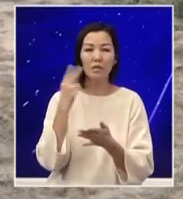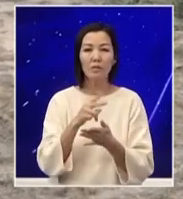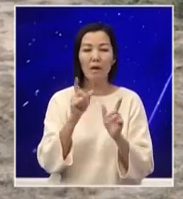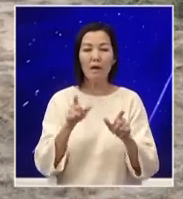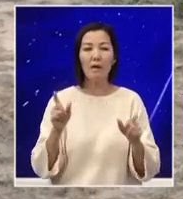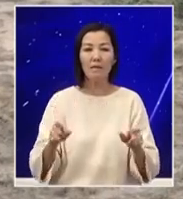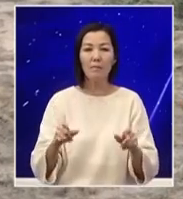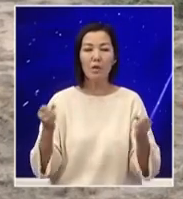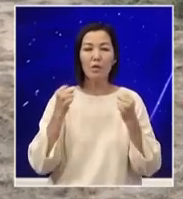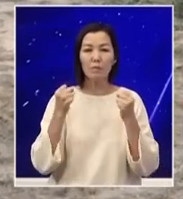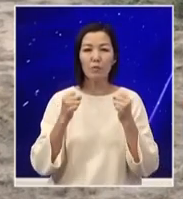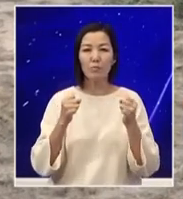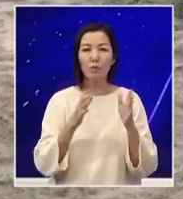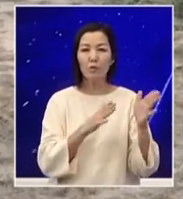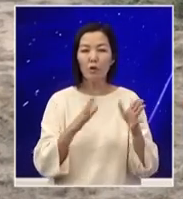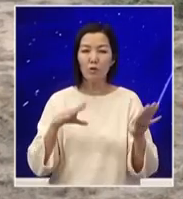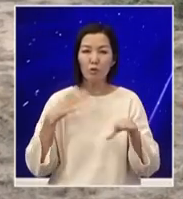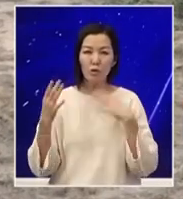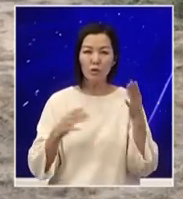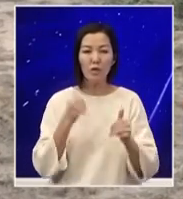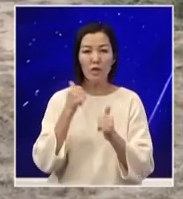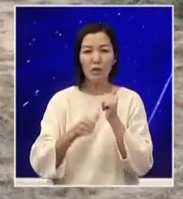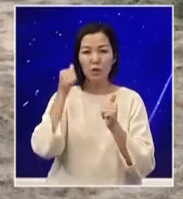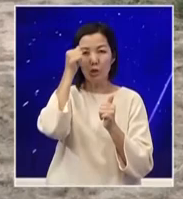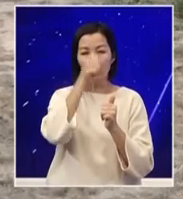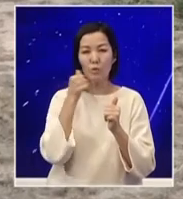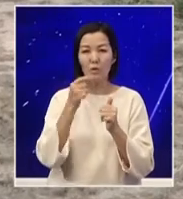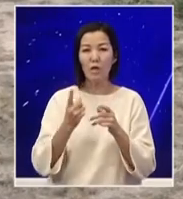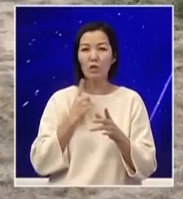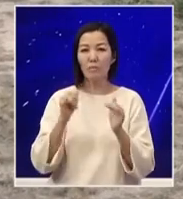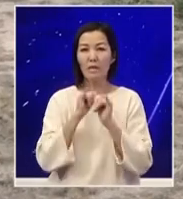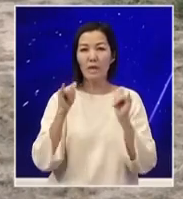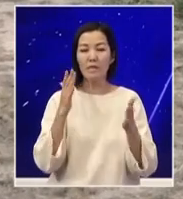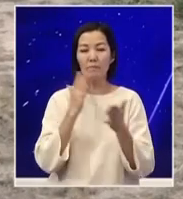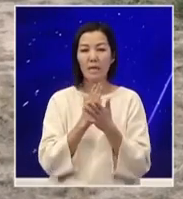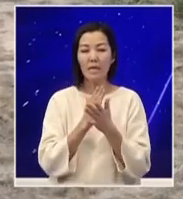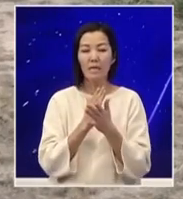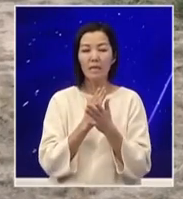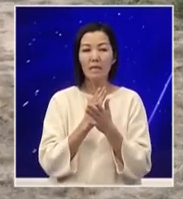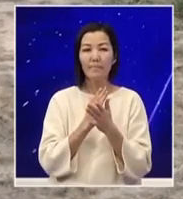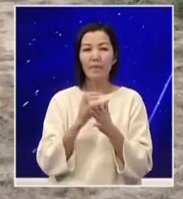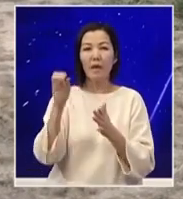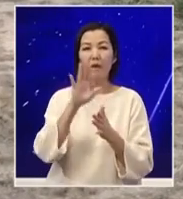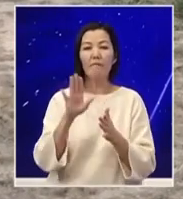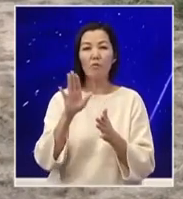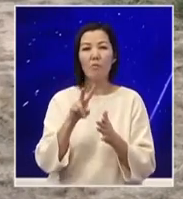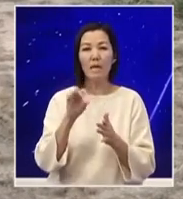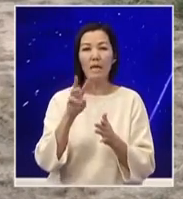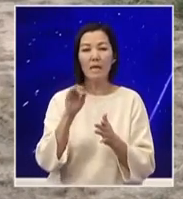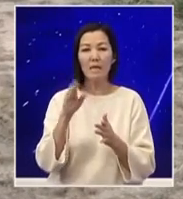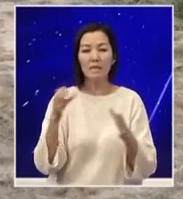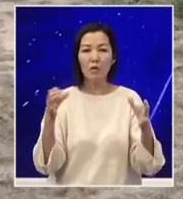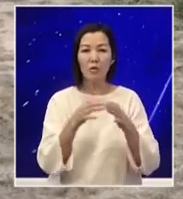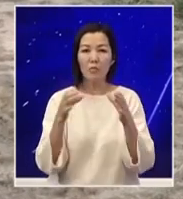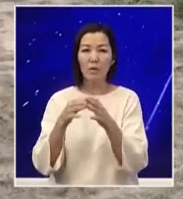адам осы спорт түрімен тұрақты айналысады. Жылдан жылға олардың шеберлігі артып келеді, тіпті Еуропа лигасындағы